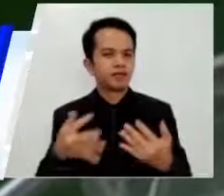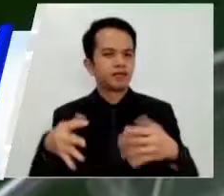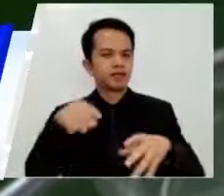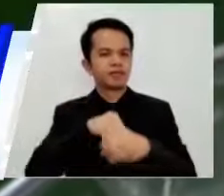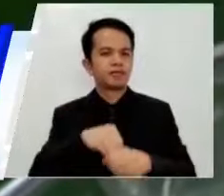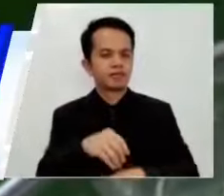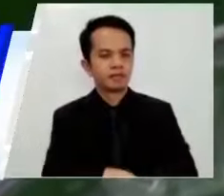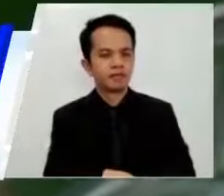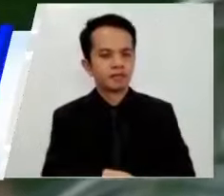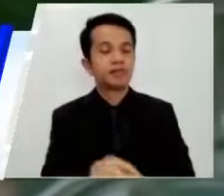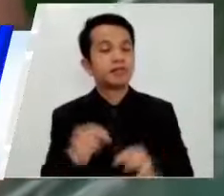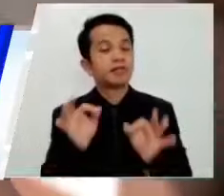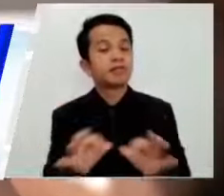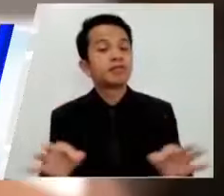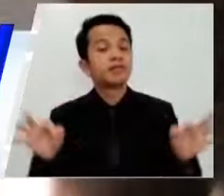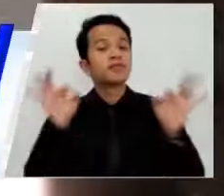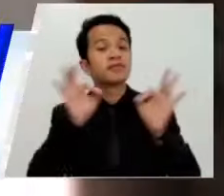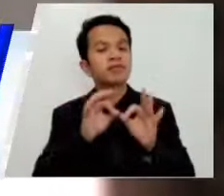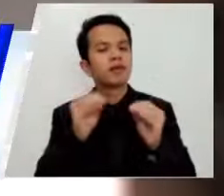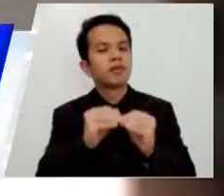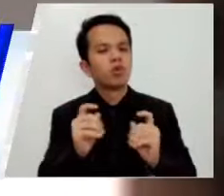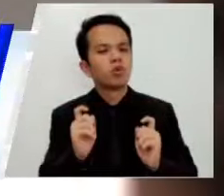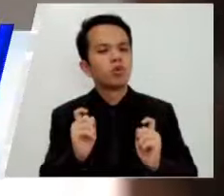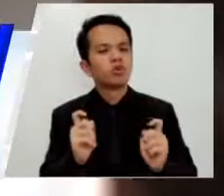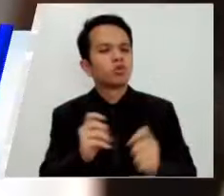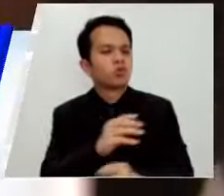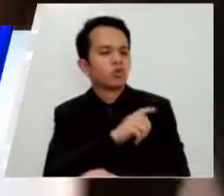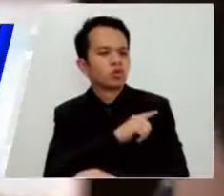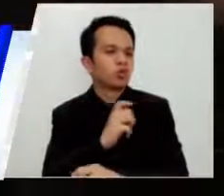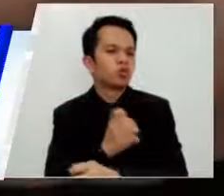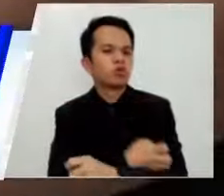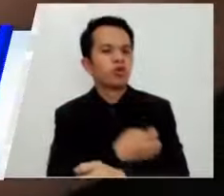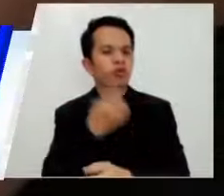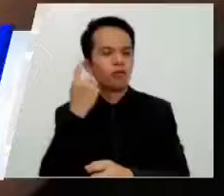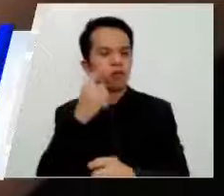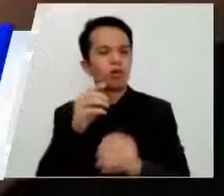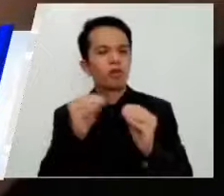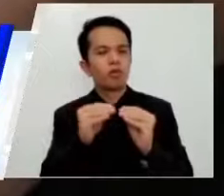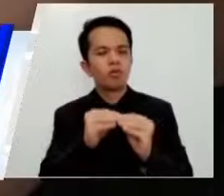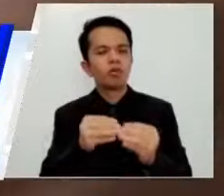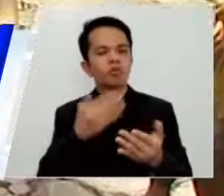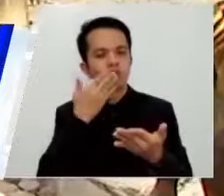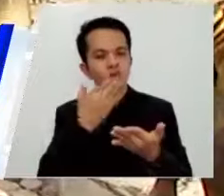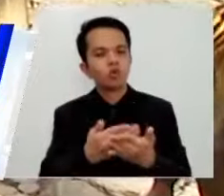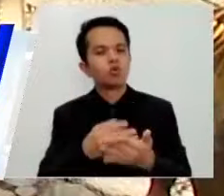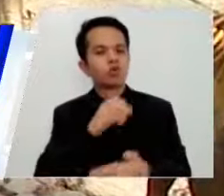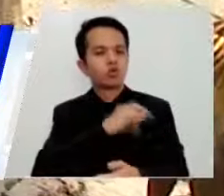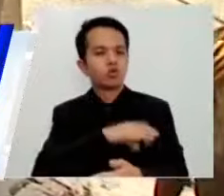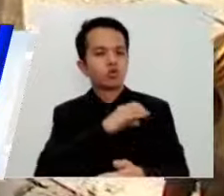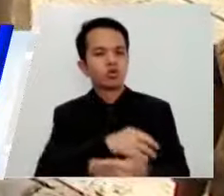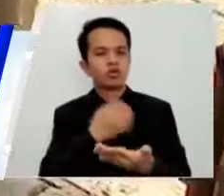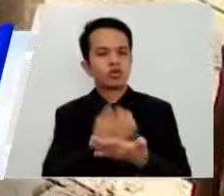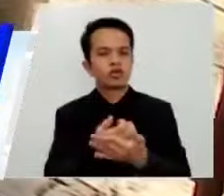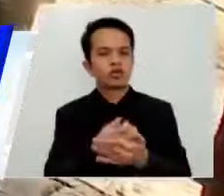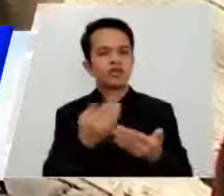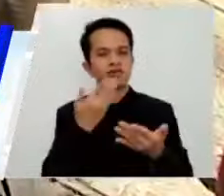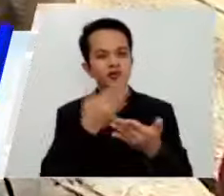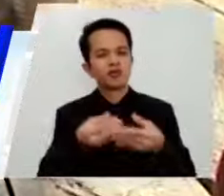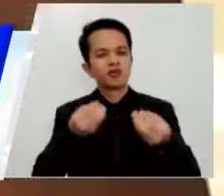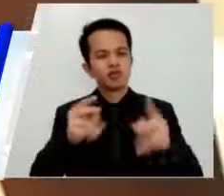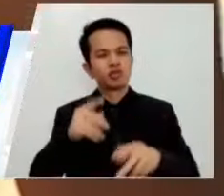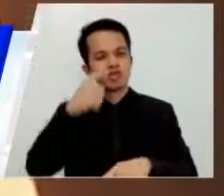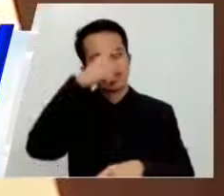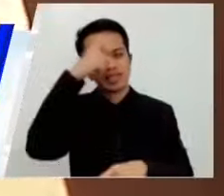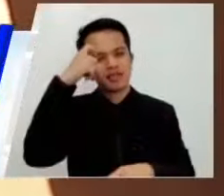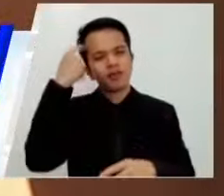Dapat daw itong mas palakasin pa para tumaas ang ambag sa ekonomiya. Mahalagang oportunidad din daw ang summer para magkaroon ng dagdag